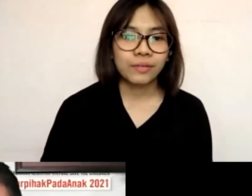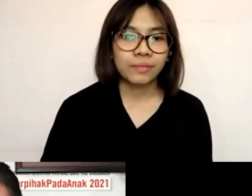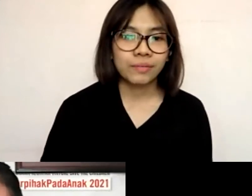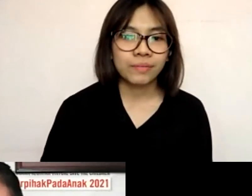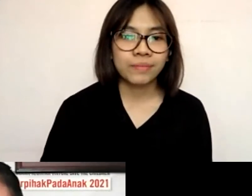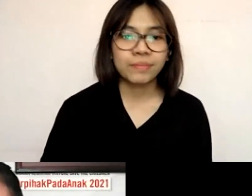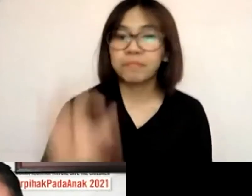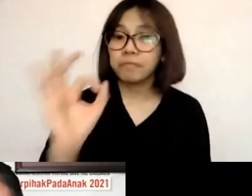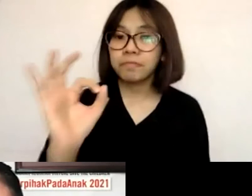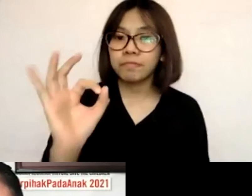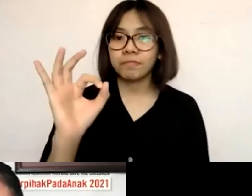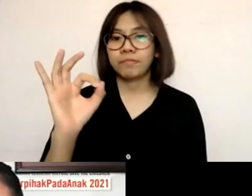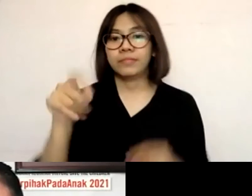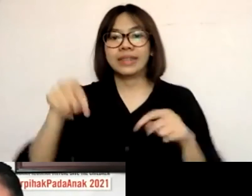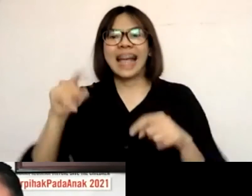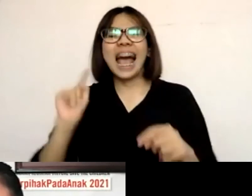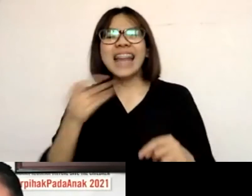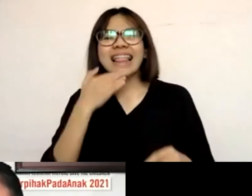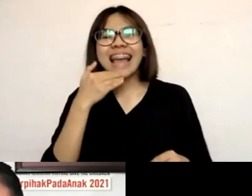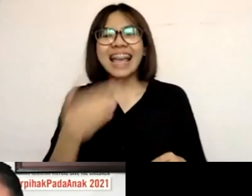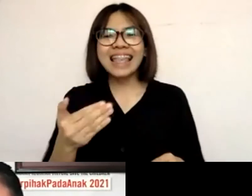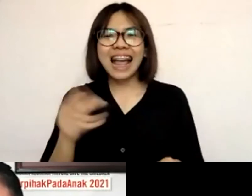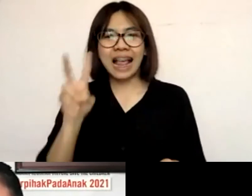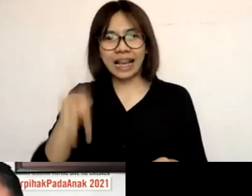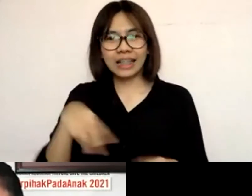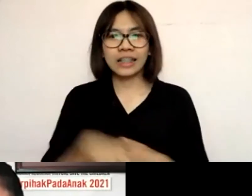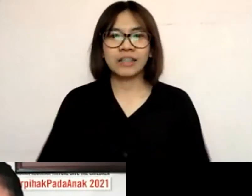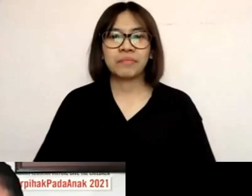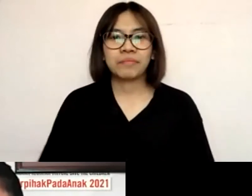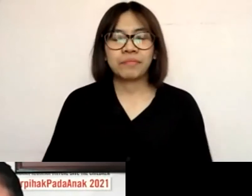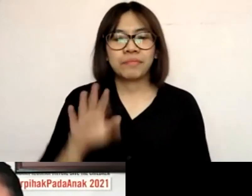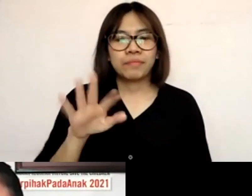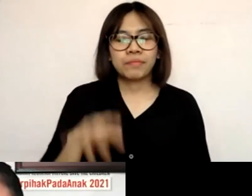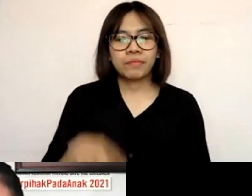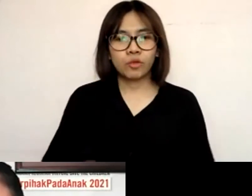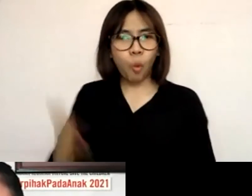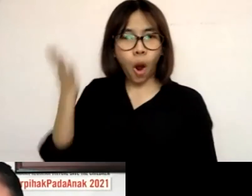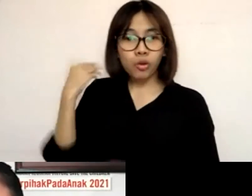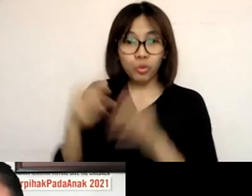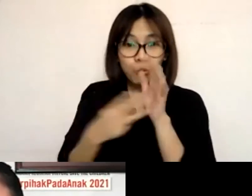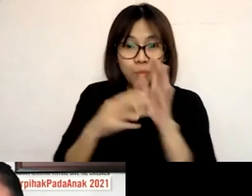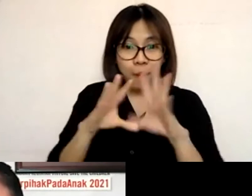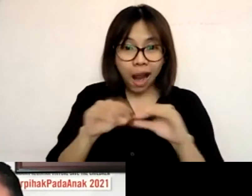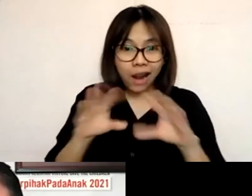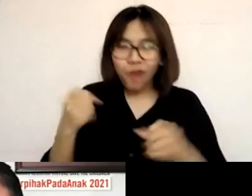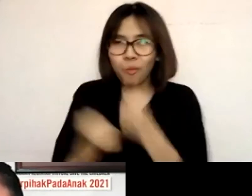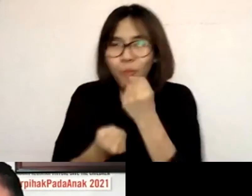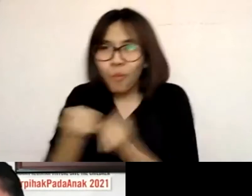Oke. Nah, satu lagi nih pertanyaan buat Tasya. Yang paling seru ketika magang, pengalamannya